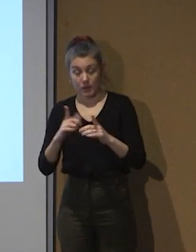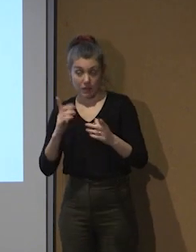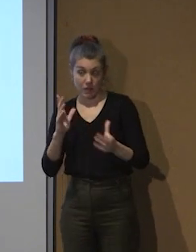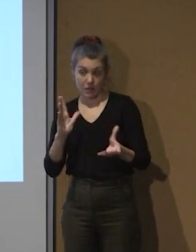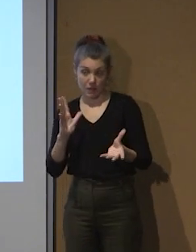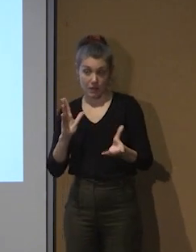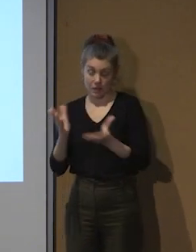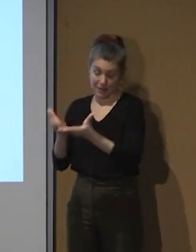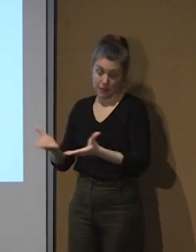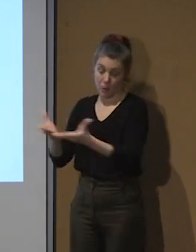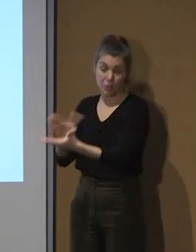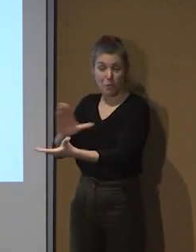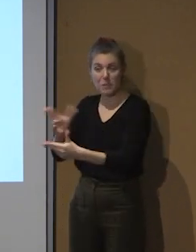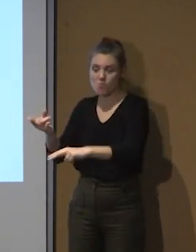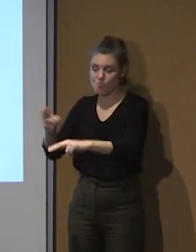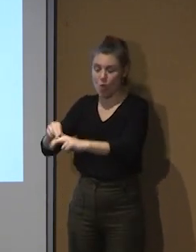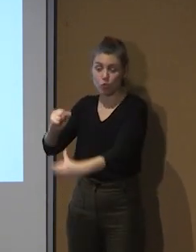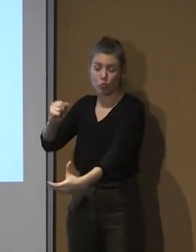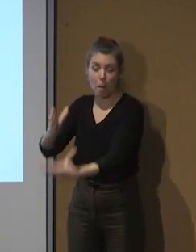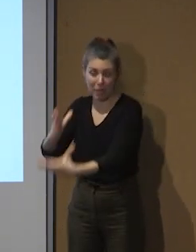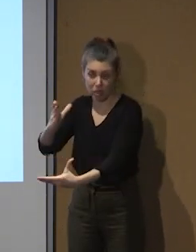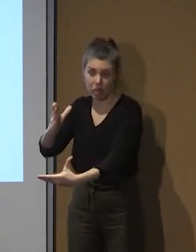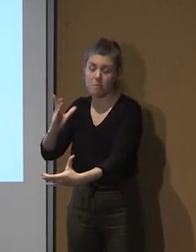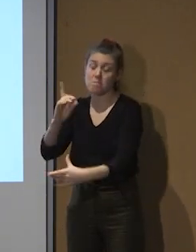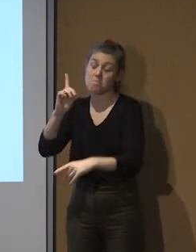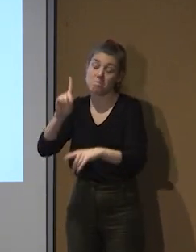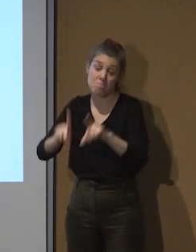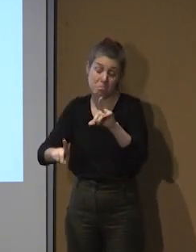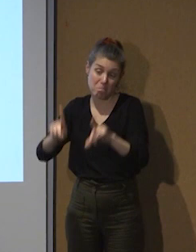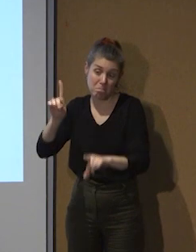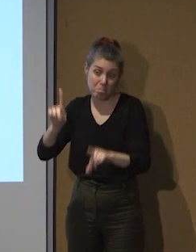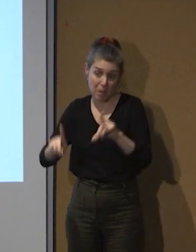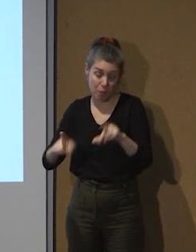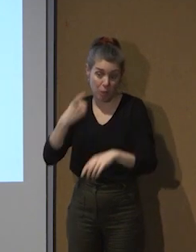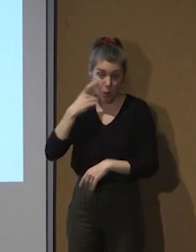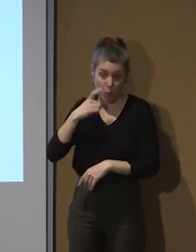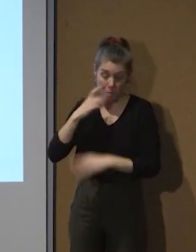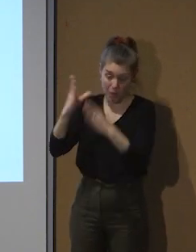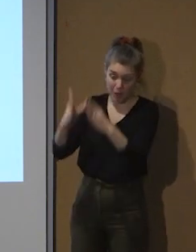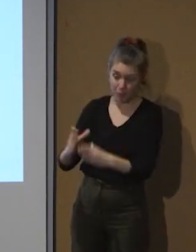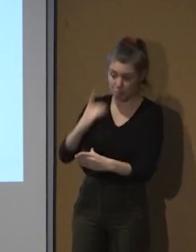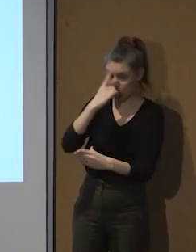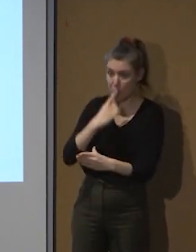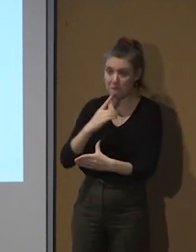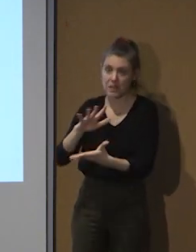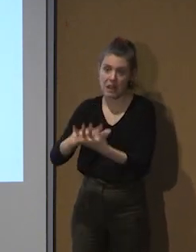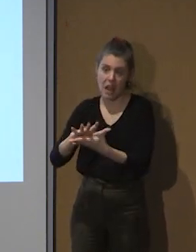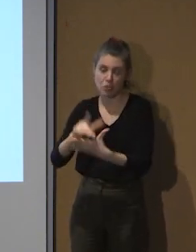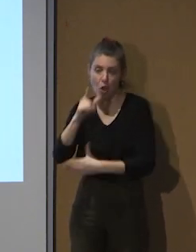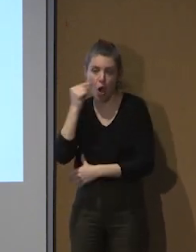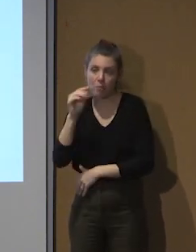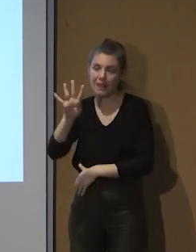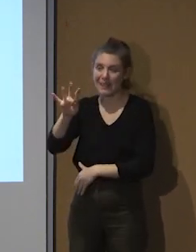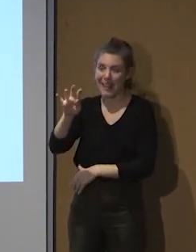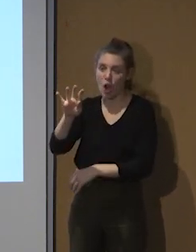dans le contexte de la mort subite, mais on peut avoir des patients de 40 ans par exemple, qui vont